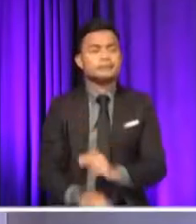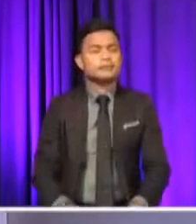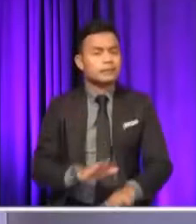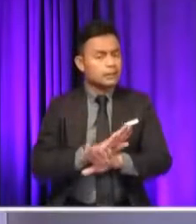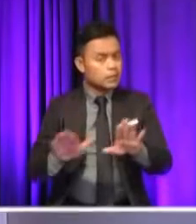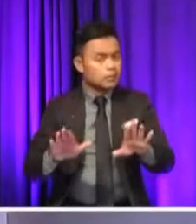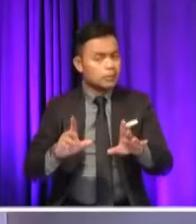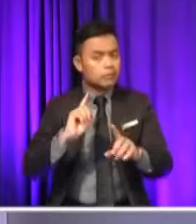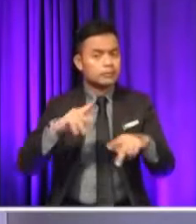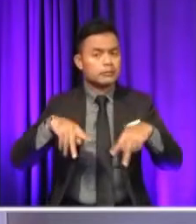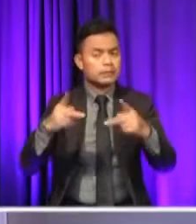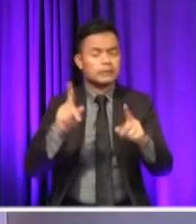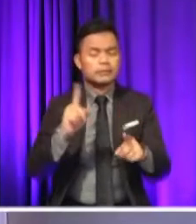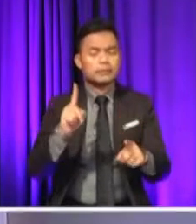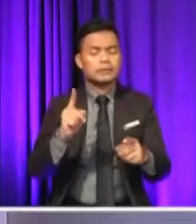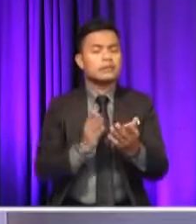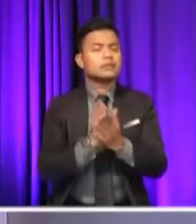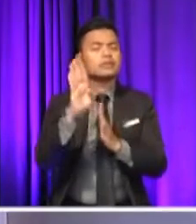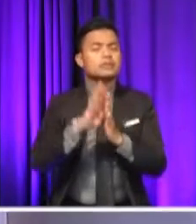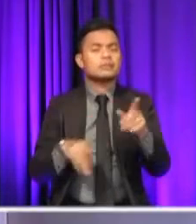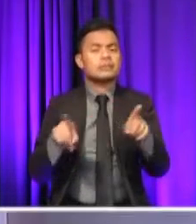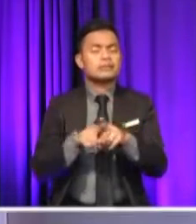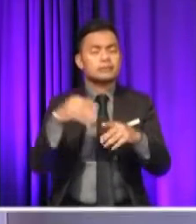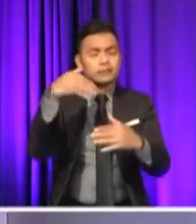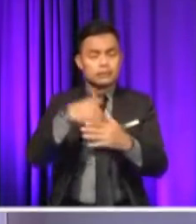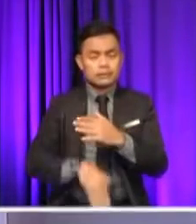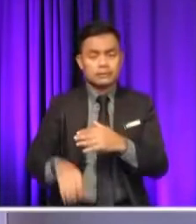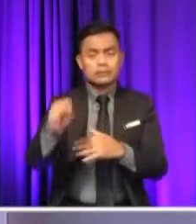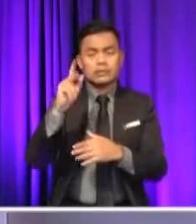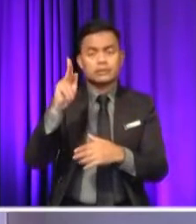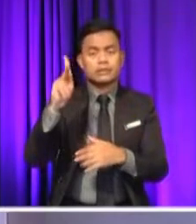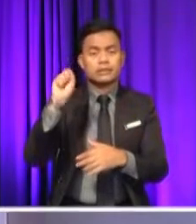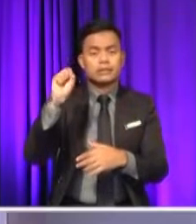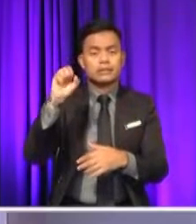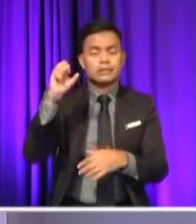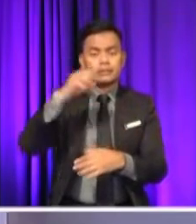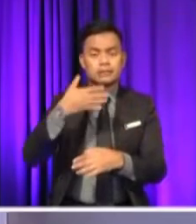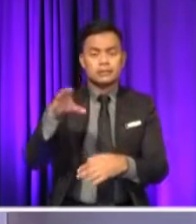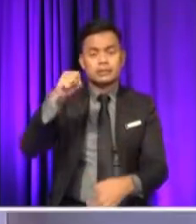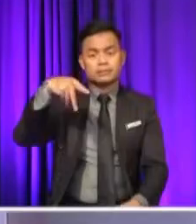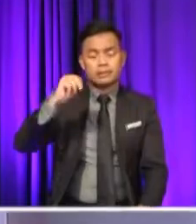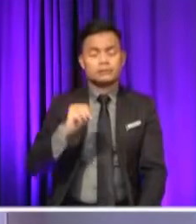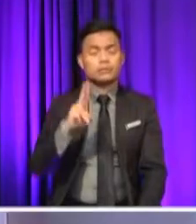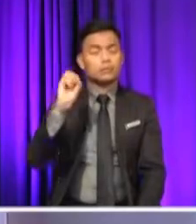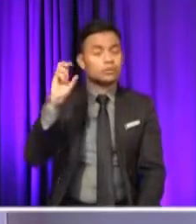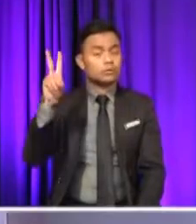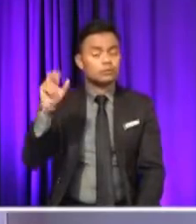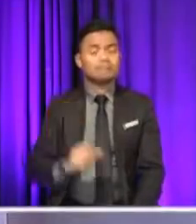ke mana-mana. Teruskan bersama dengan kami pastinya dalam Sukses SPM 2022.